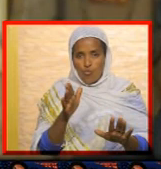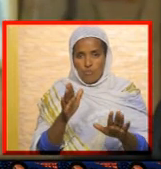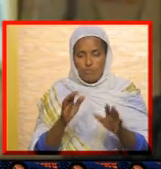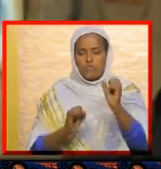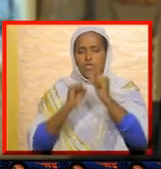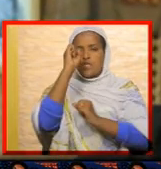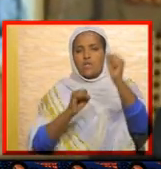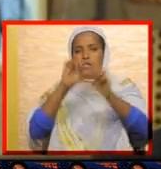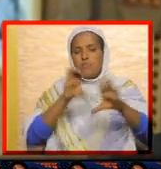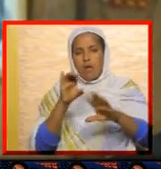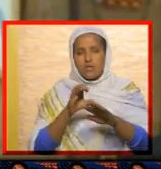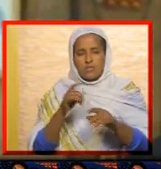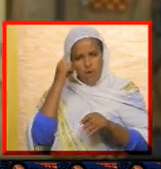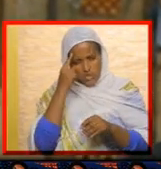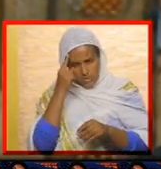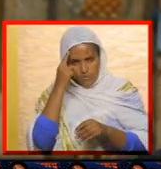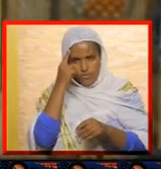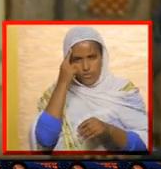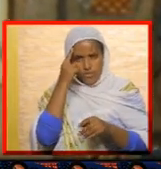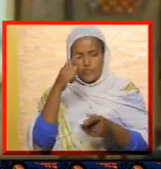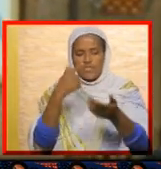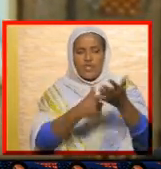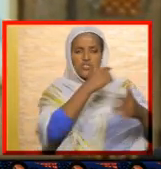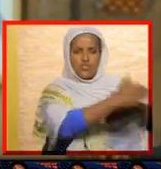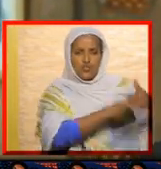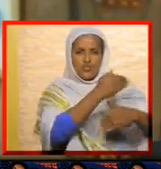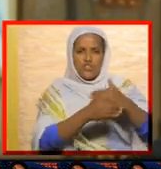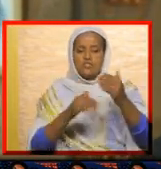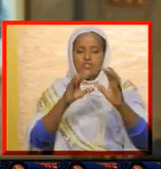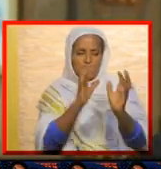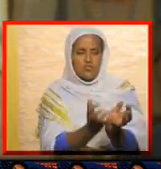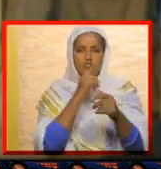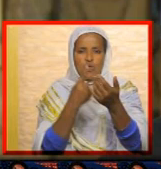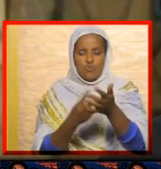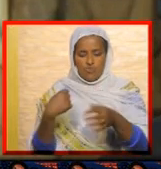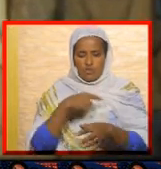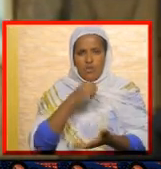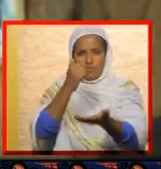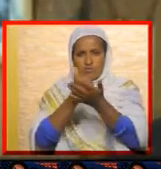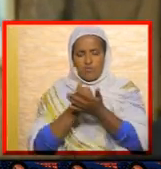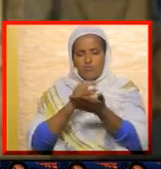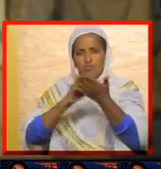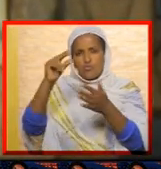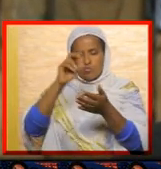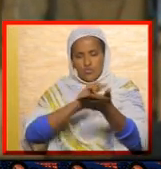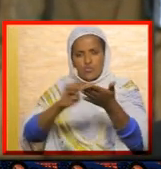መንፈሳዊ አገልግሎት ያለ መንፈሳውያን አባቶች አይታሰብም እና ይህም ጅረት